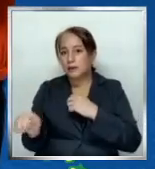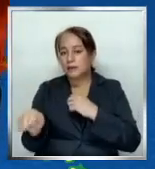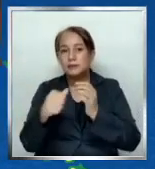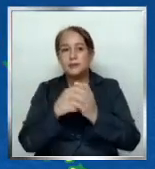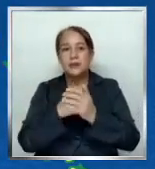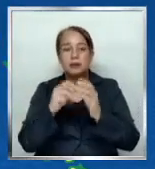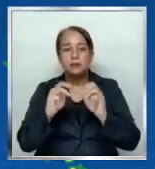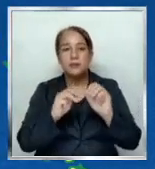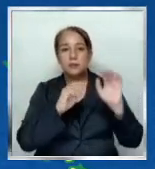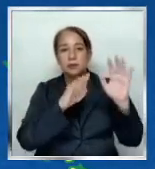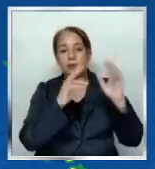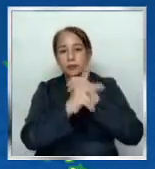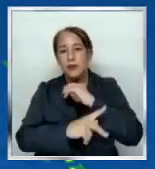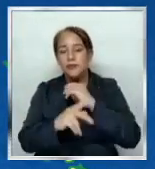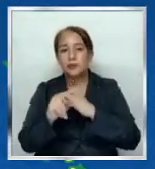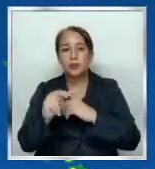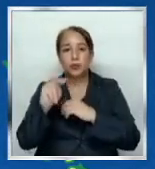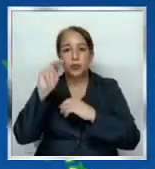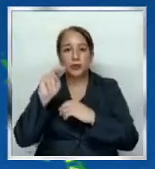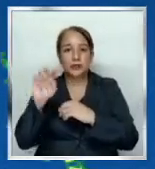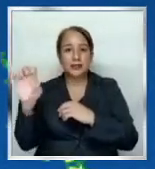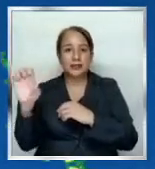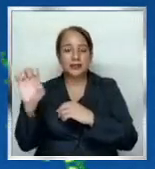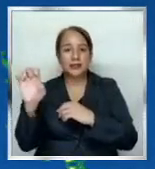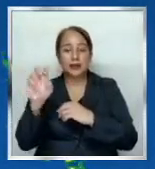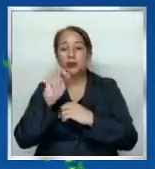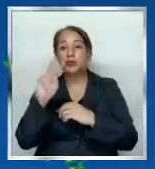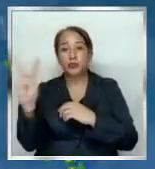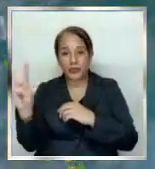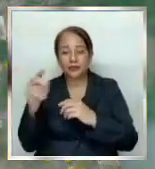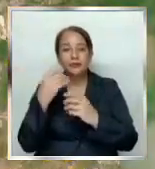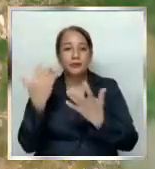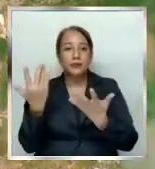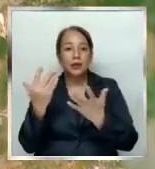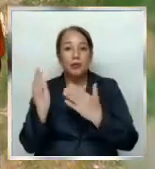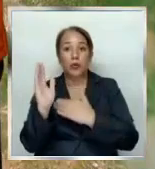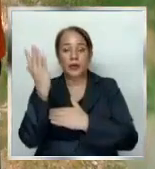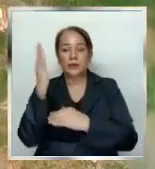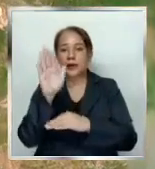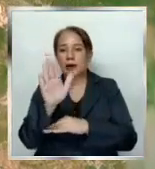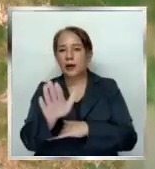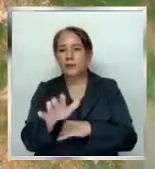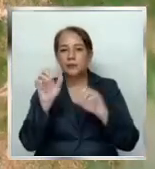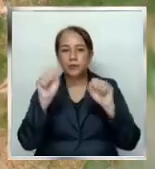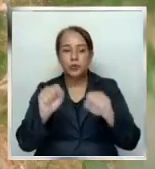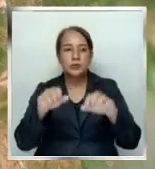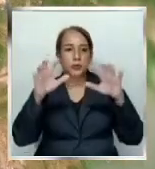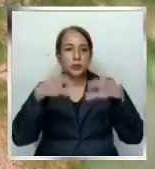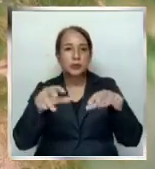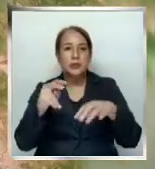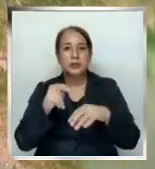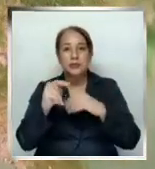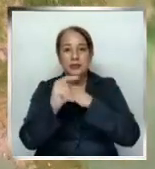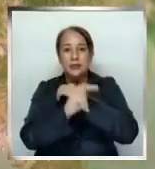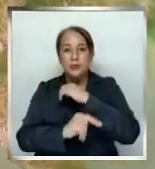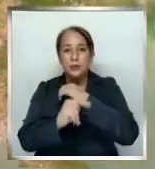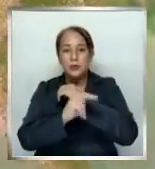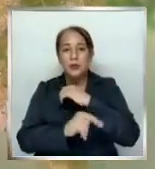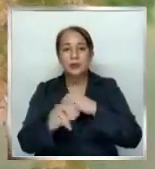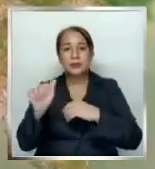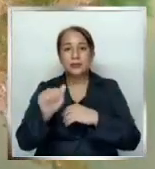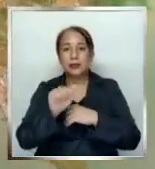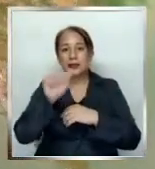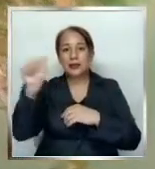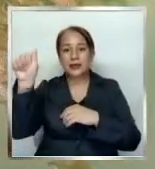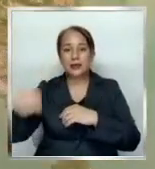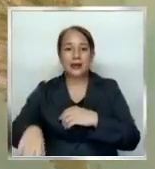at Nueva Vizcaya sa umaga yan. Pagdating naman ng hapon, posible namang ulanin ang Negros Provinces, Antique, Cebu,